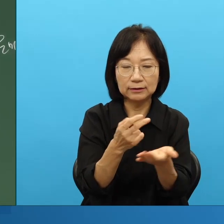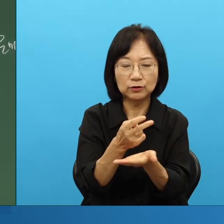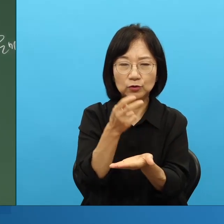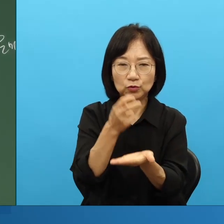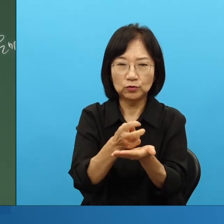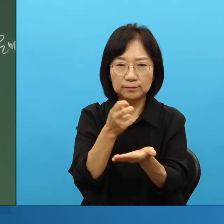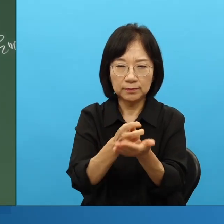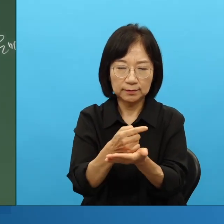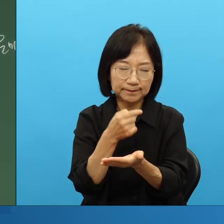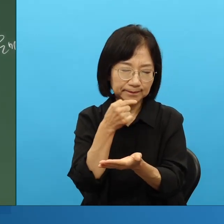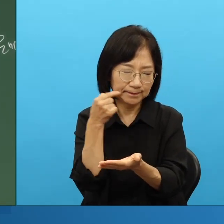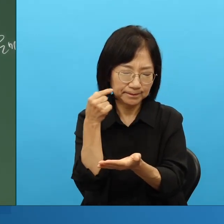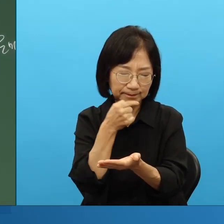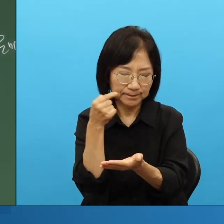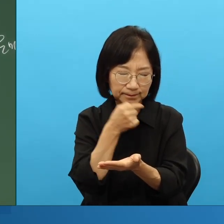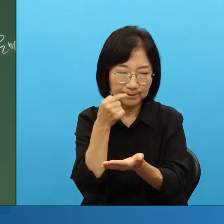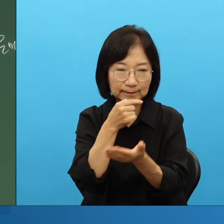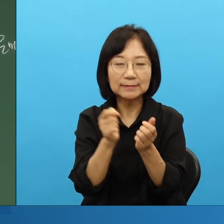율법주의자들이에요.